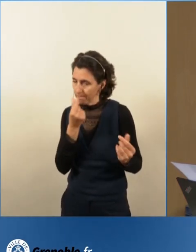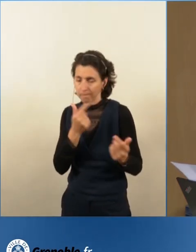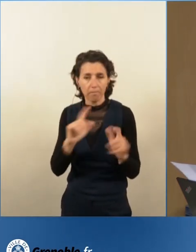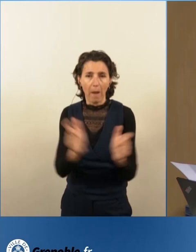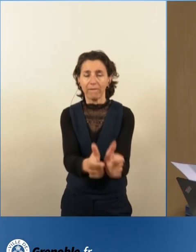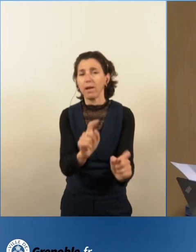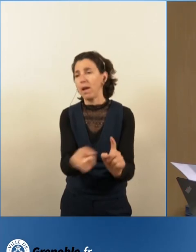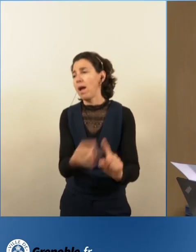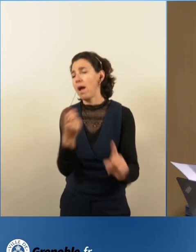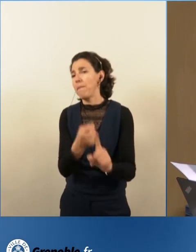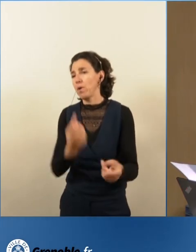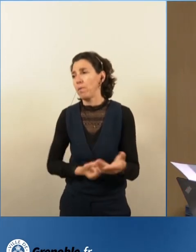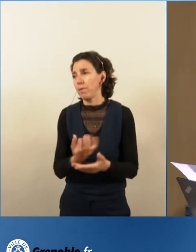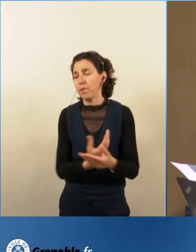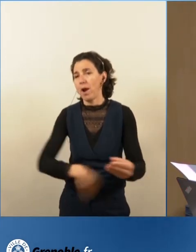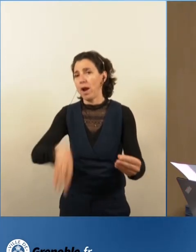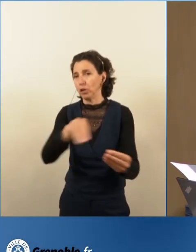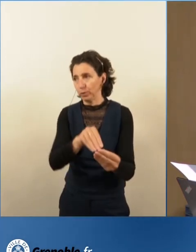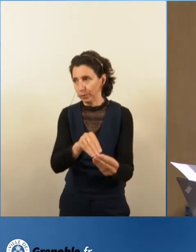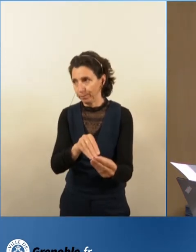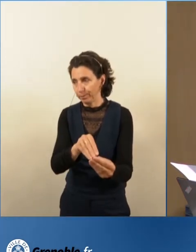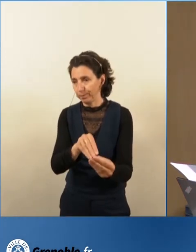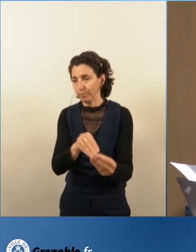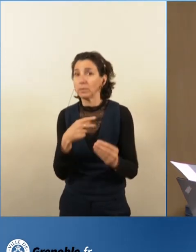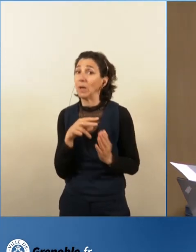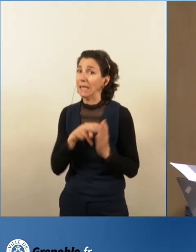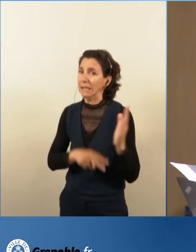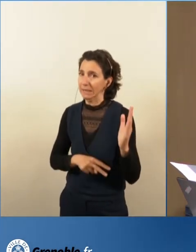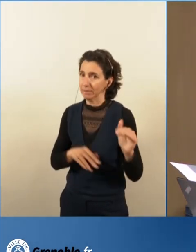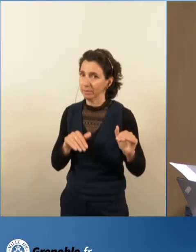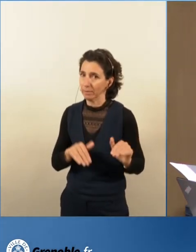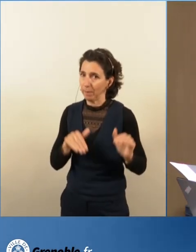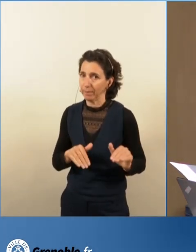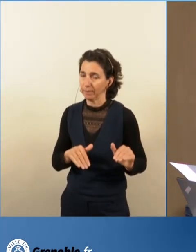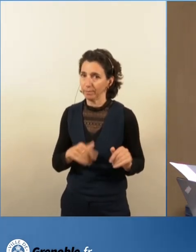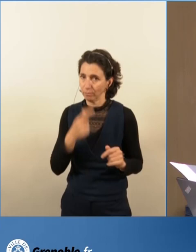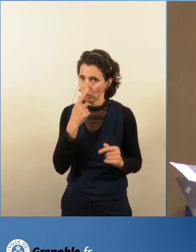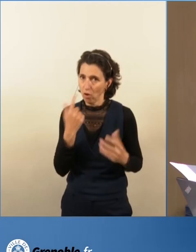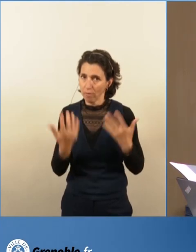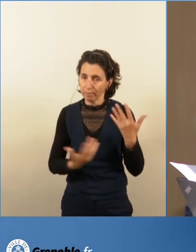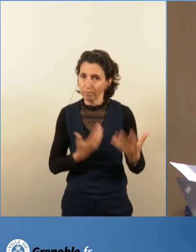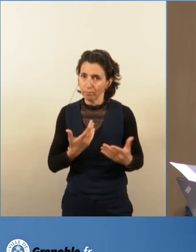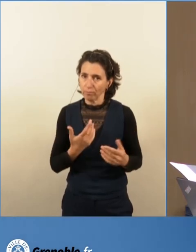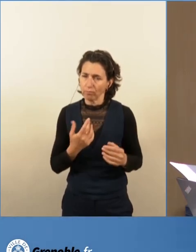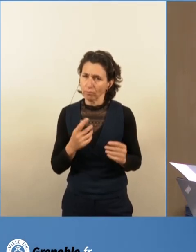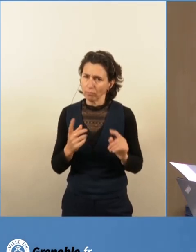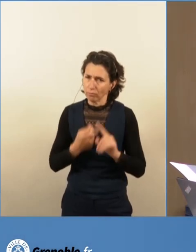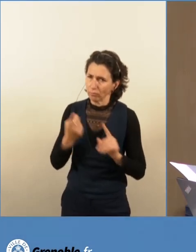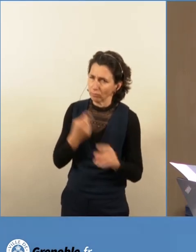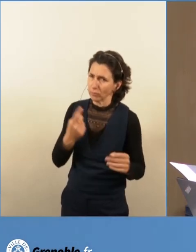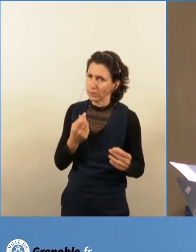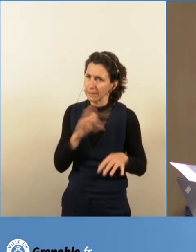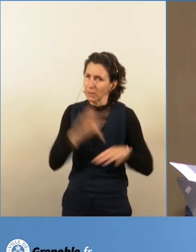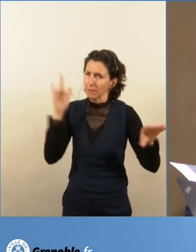important donc à souligner je vais le lire quand même parce que c'est quelque chose qui est assez sensible et assez